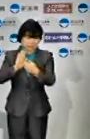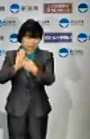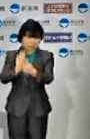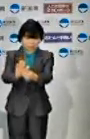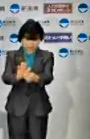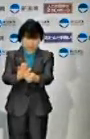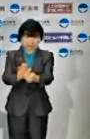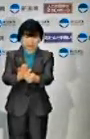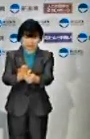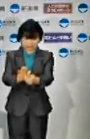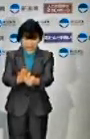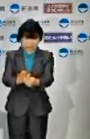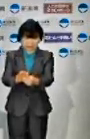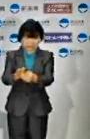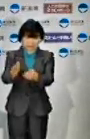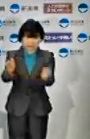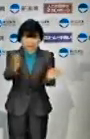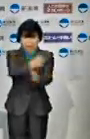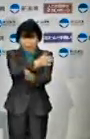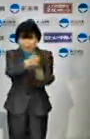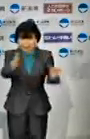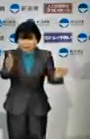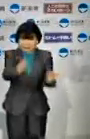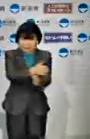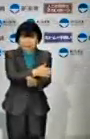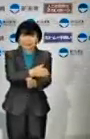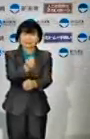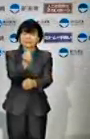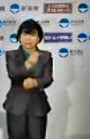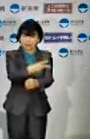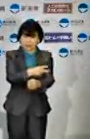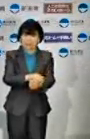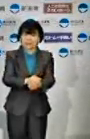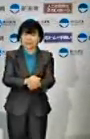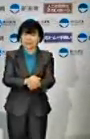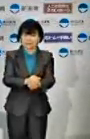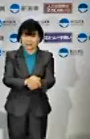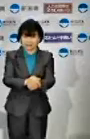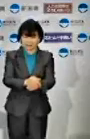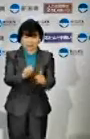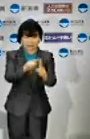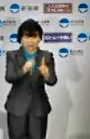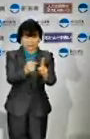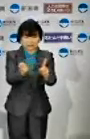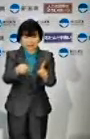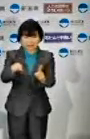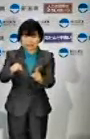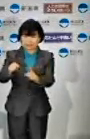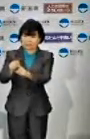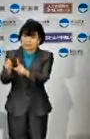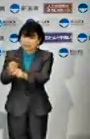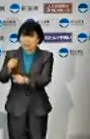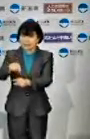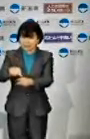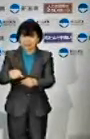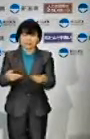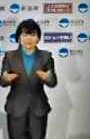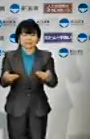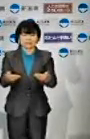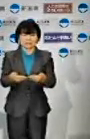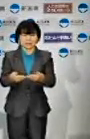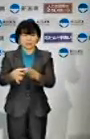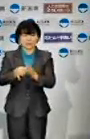換気の徹底とかですね、あるいは、一種 BCP と言いますか、事業継続のために